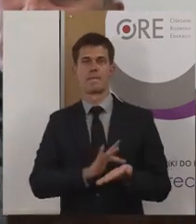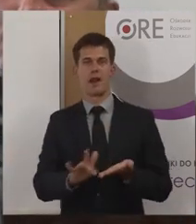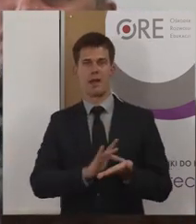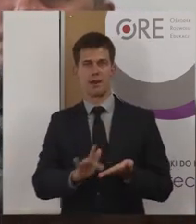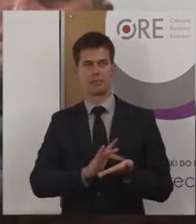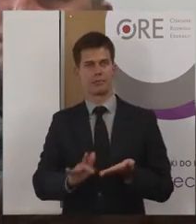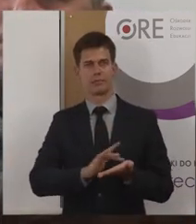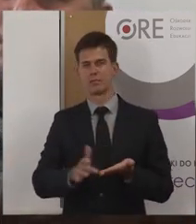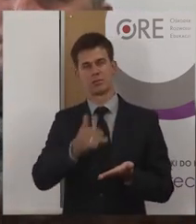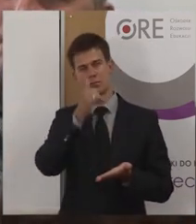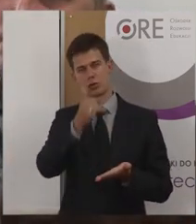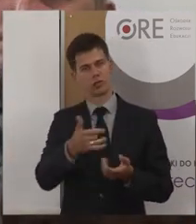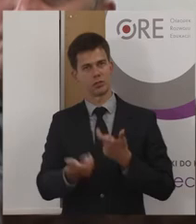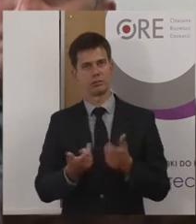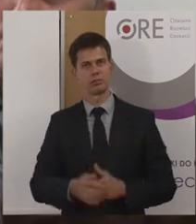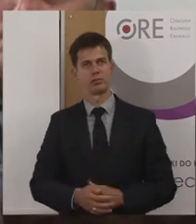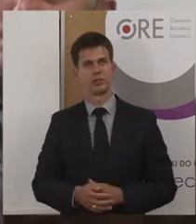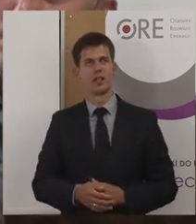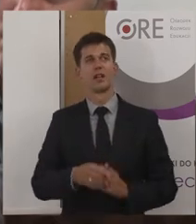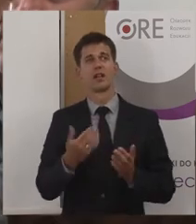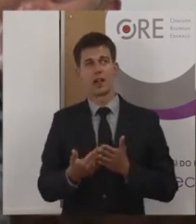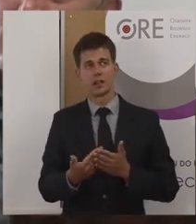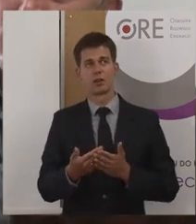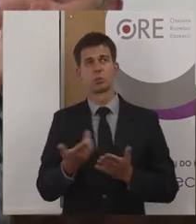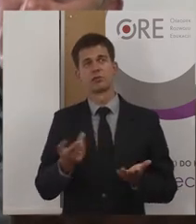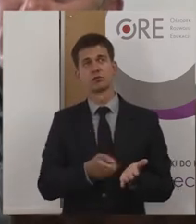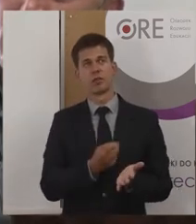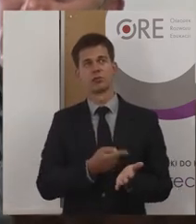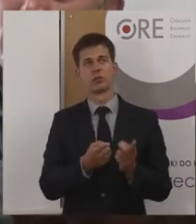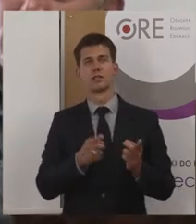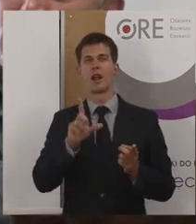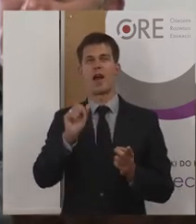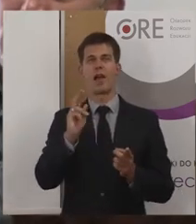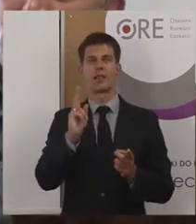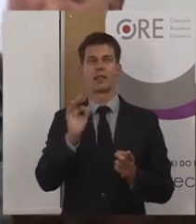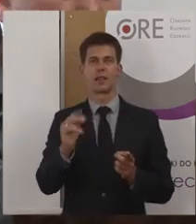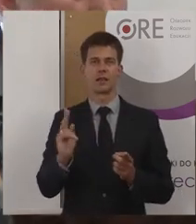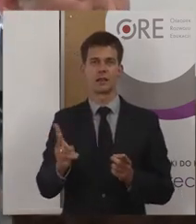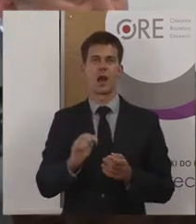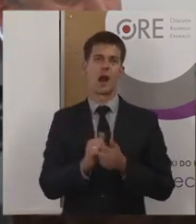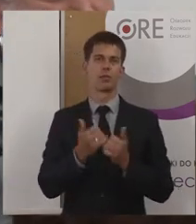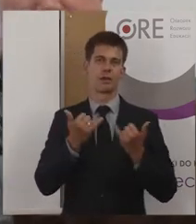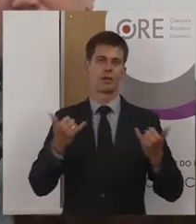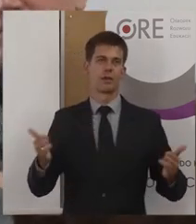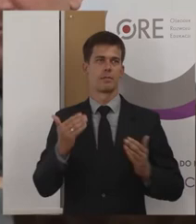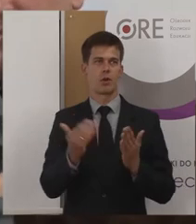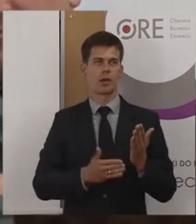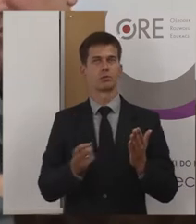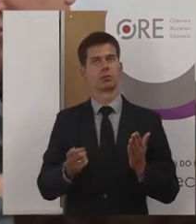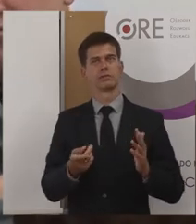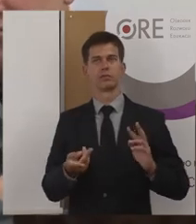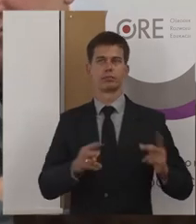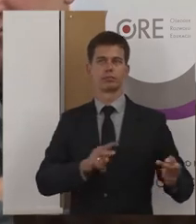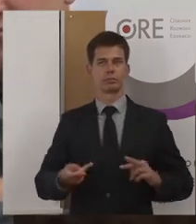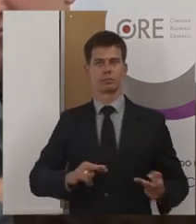w formatowaniu do Braille'a. I najczęściej właśnie to odbywa się przez LaTeX bądź inne programy, które są w tej chwili do tego dedykowane. Się to wszystko